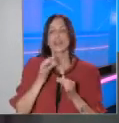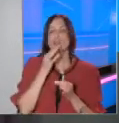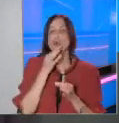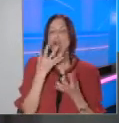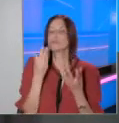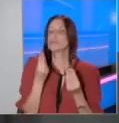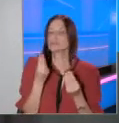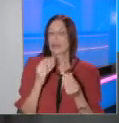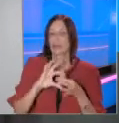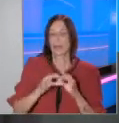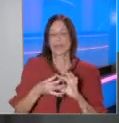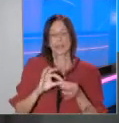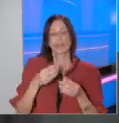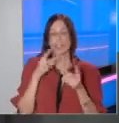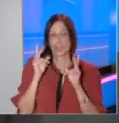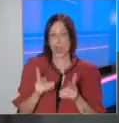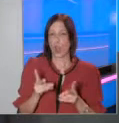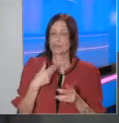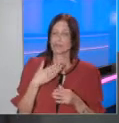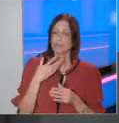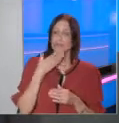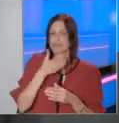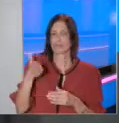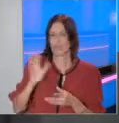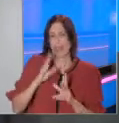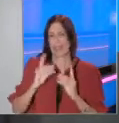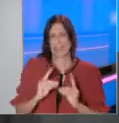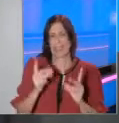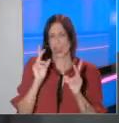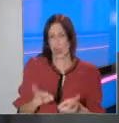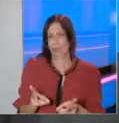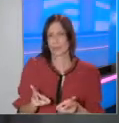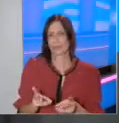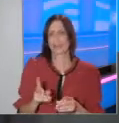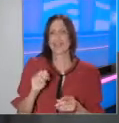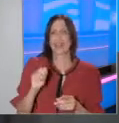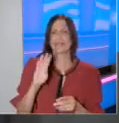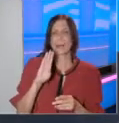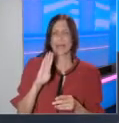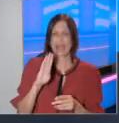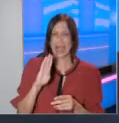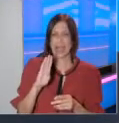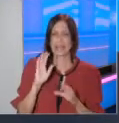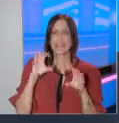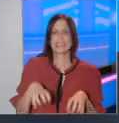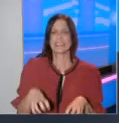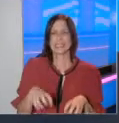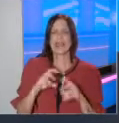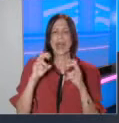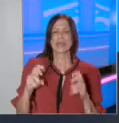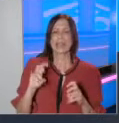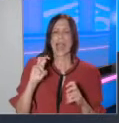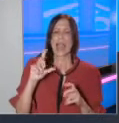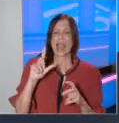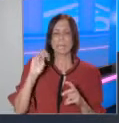הרבה ברשת עכשיו, הם יכולים להגיע אלינו בכל דרך. נאוה ברק, נשיאת עמותת אלם, עם מסר מאוד מאוד חשוב